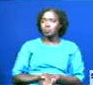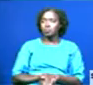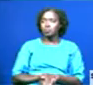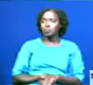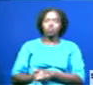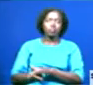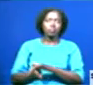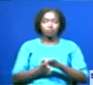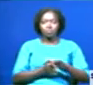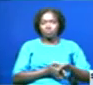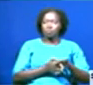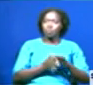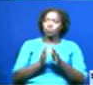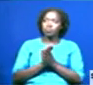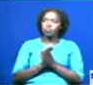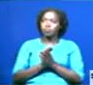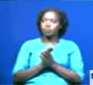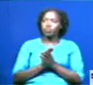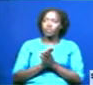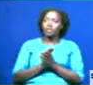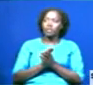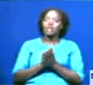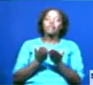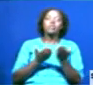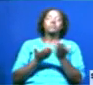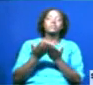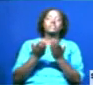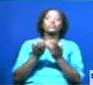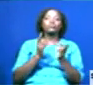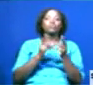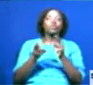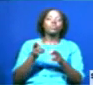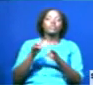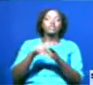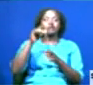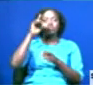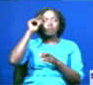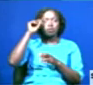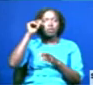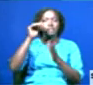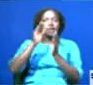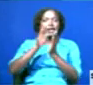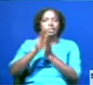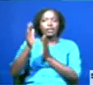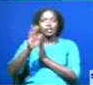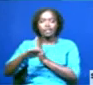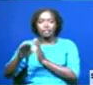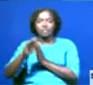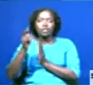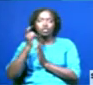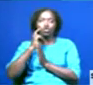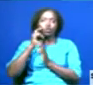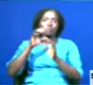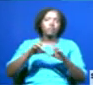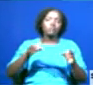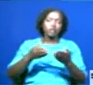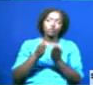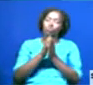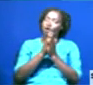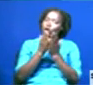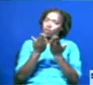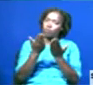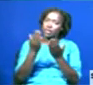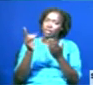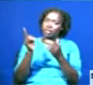Tuelekee kule Mombasa ambapo shughuli ziliendelea kama kawaida katika jiji la Mombasa na viunga vyake, huku maduka na masoko yakifunguliwa siku ya kwanza